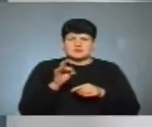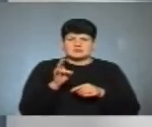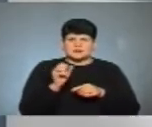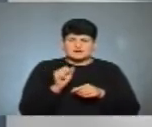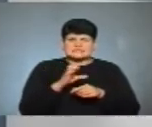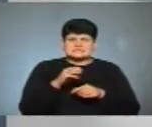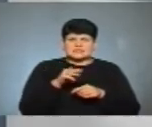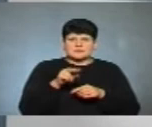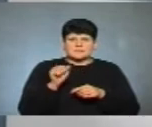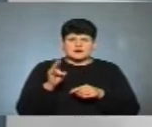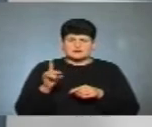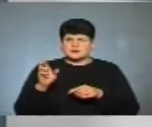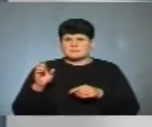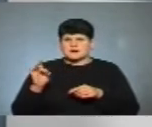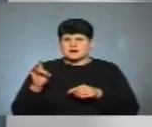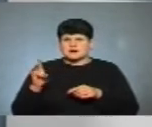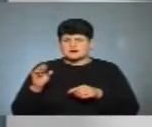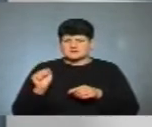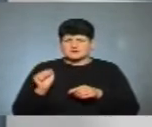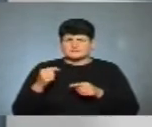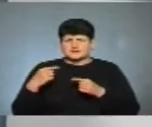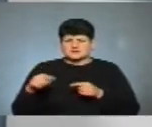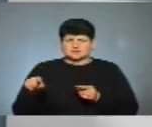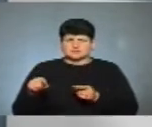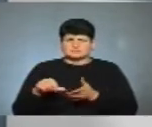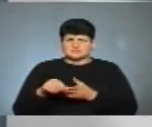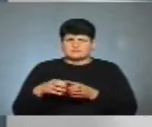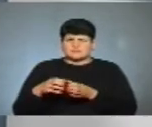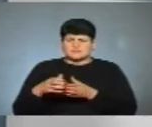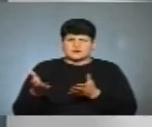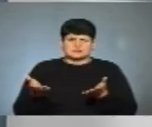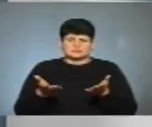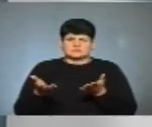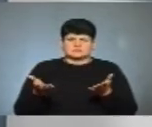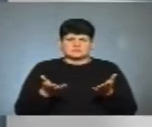Степан і інший Барна представник від іншої партії. Так? І це...